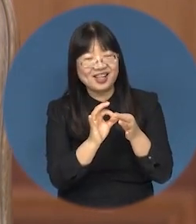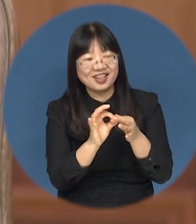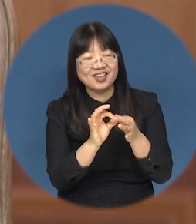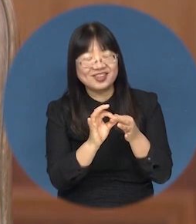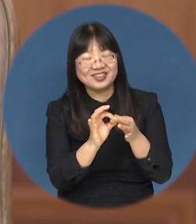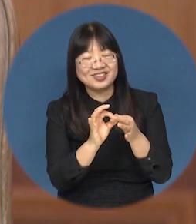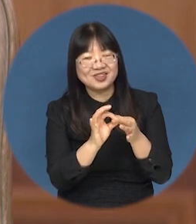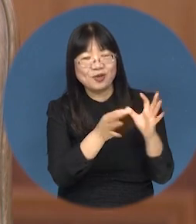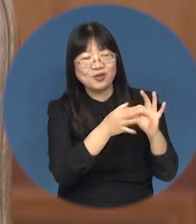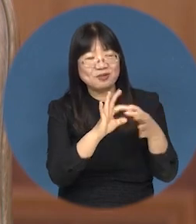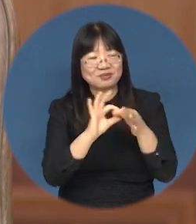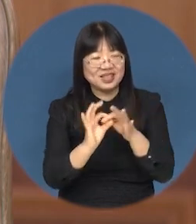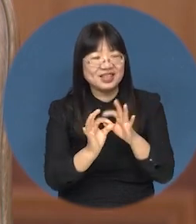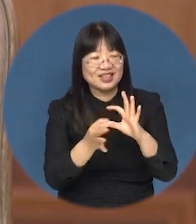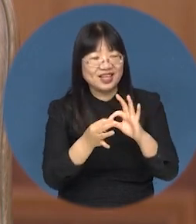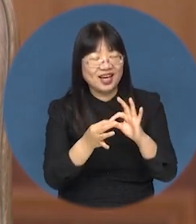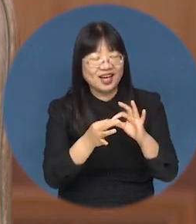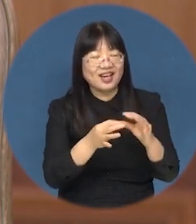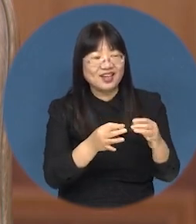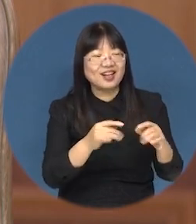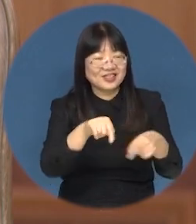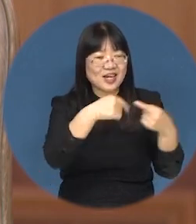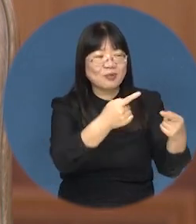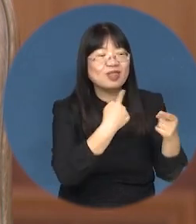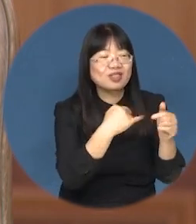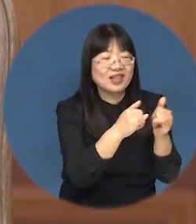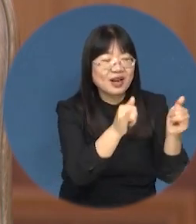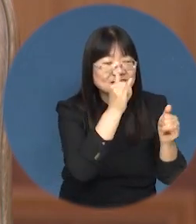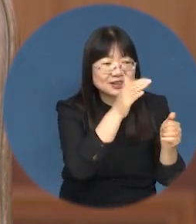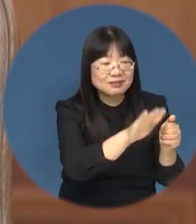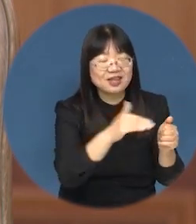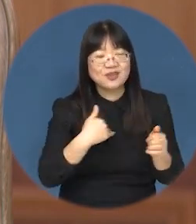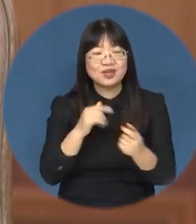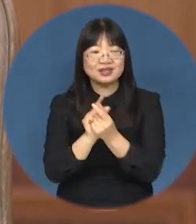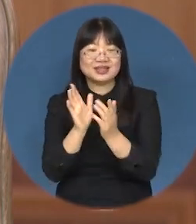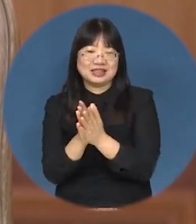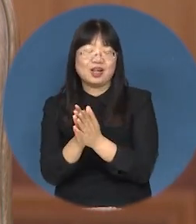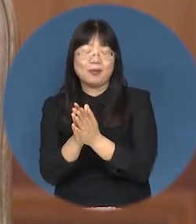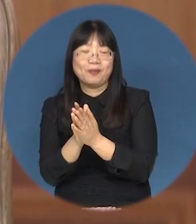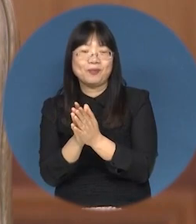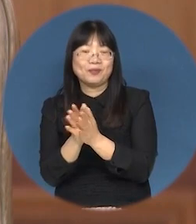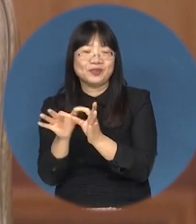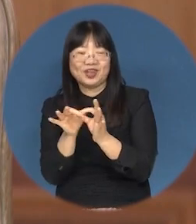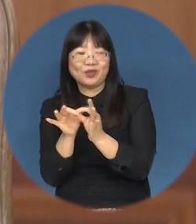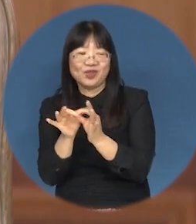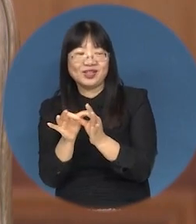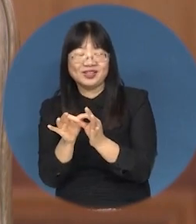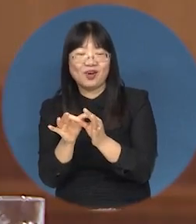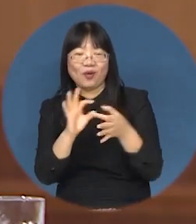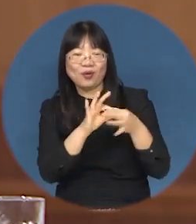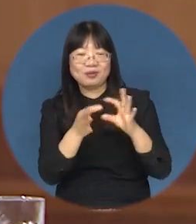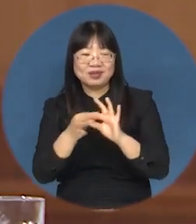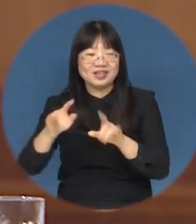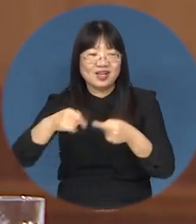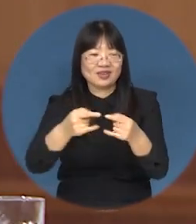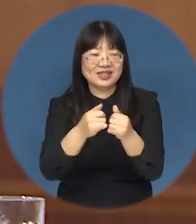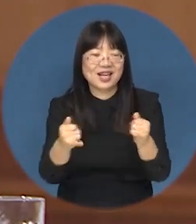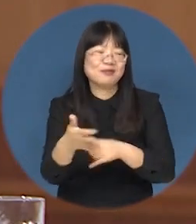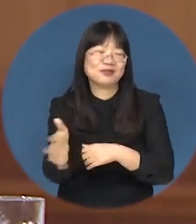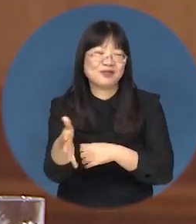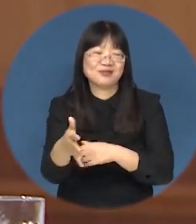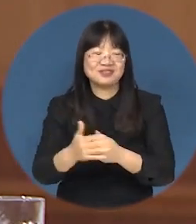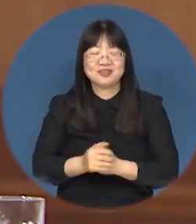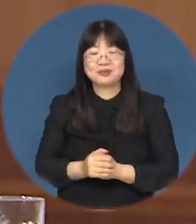네. 저희가 직접 제작을 해줘가지고 패널림픽 가신 분이 지금 딱히 생각은 나신 분 없습니다. 그때